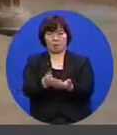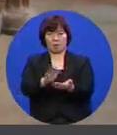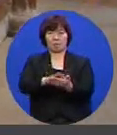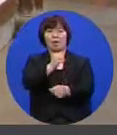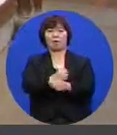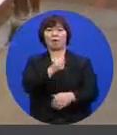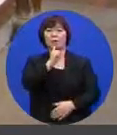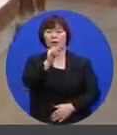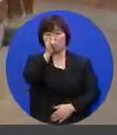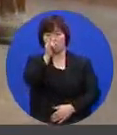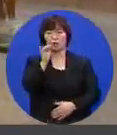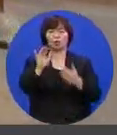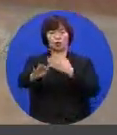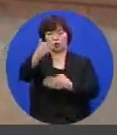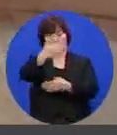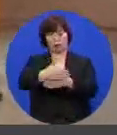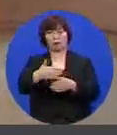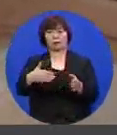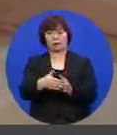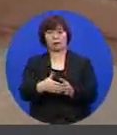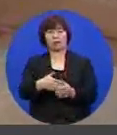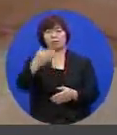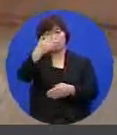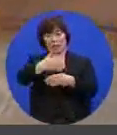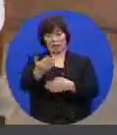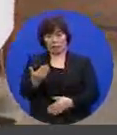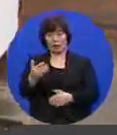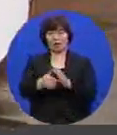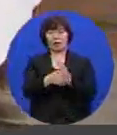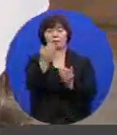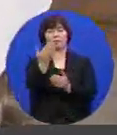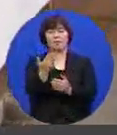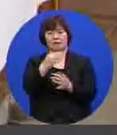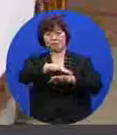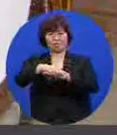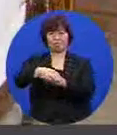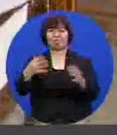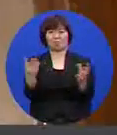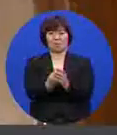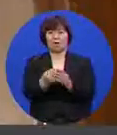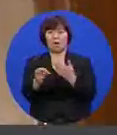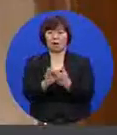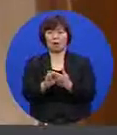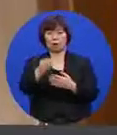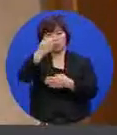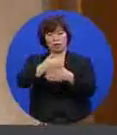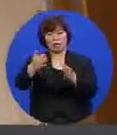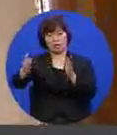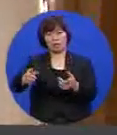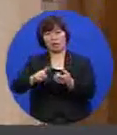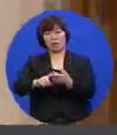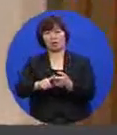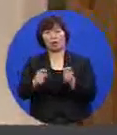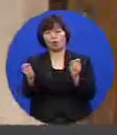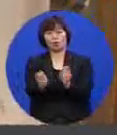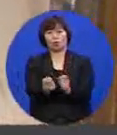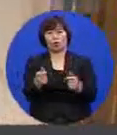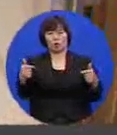하기로 하고 문을 닫았습니다. 문을 닫기 전에 미리 설계를 끝냈다면 문 닫는 기간을 최소화할 수